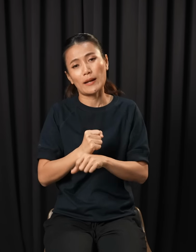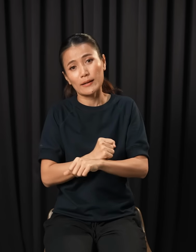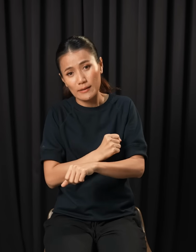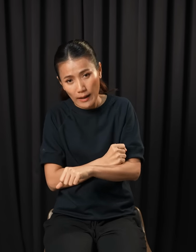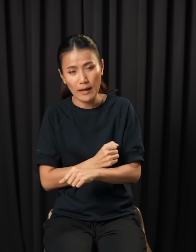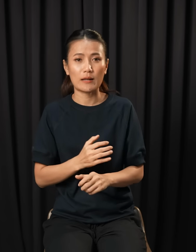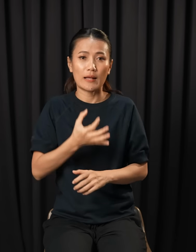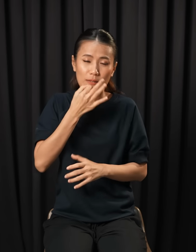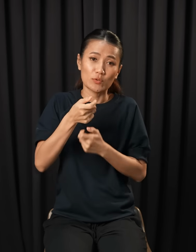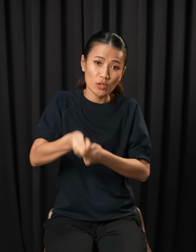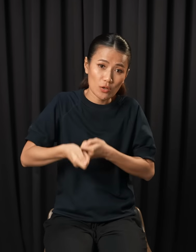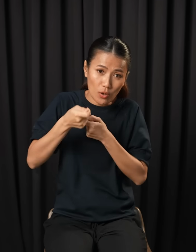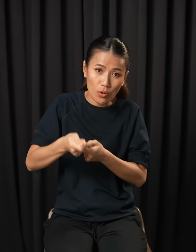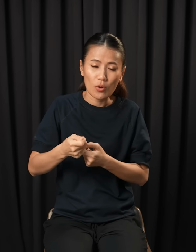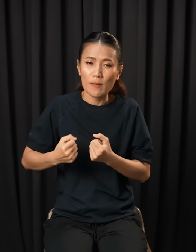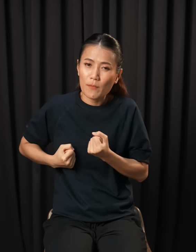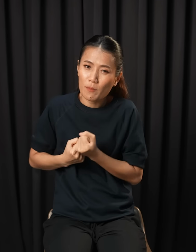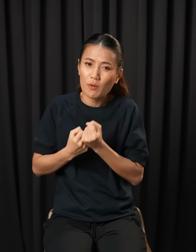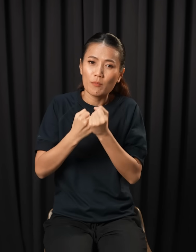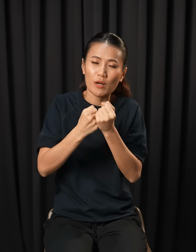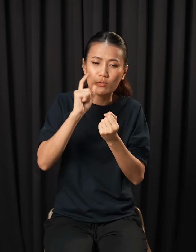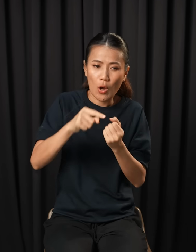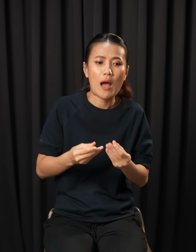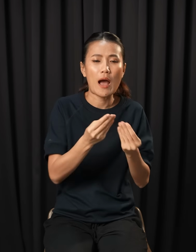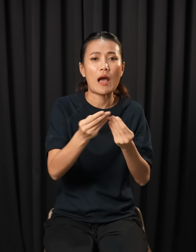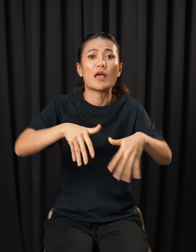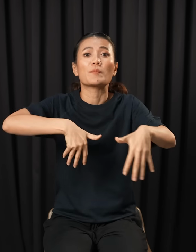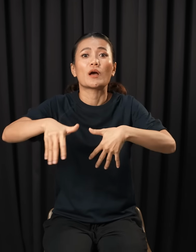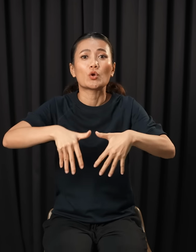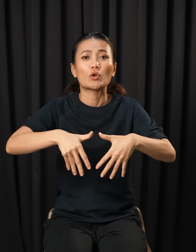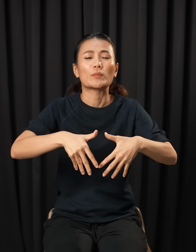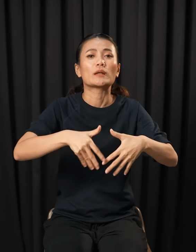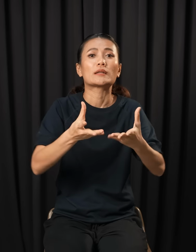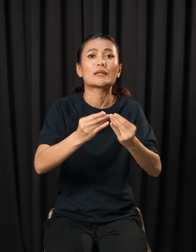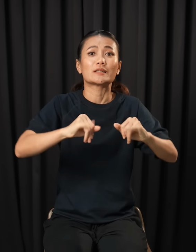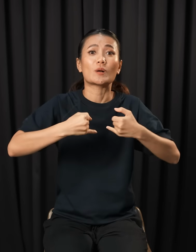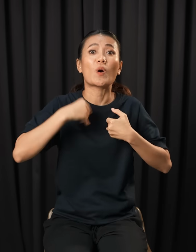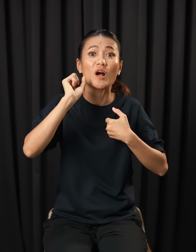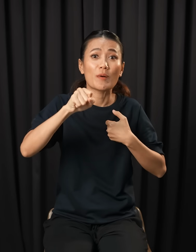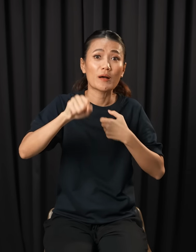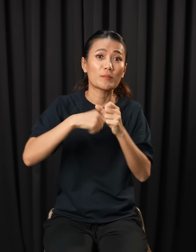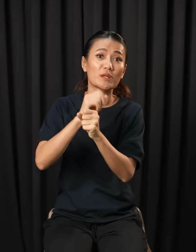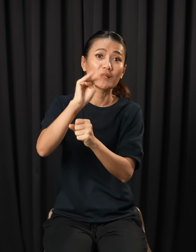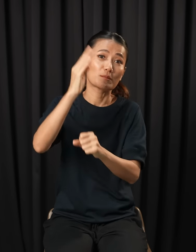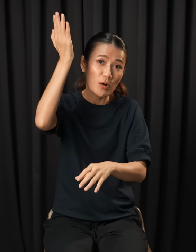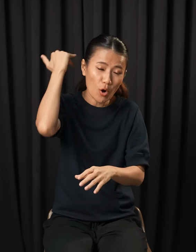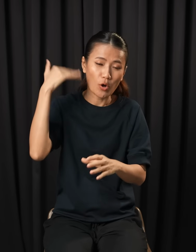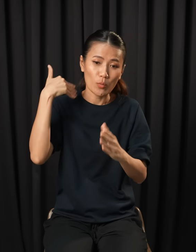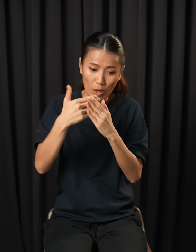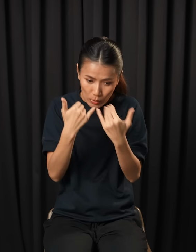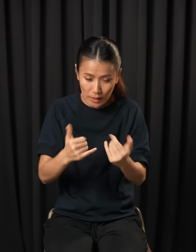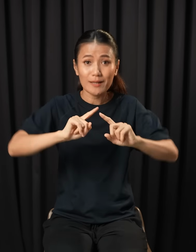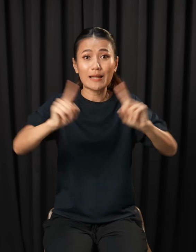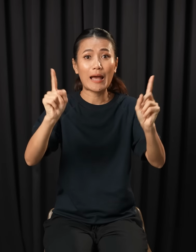สปก.เนี่ยตั้งแต่6ตุลานะก็คือพี่น้องแรงงานพี่น้องกรรมกรพี่น้องเกษตรกรสู้อาจารย์สัญญาธรรมศักดิ์ทำให้หวังว่าจะให้มีที่ดิน